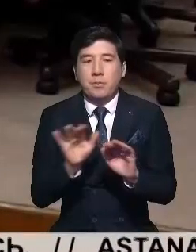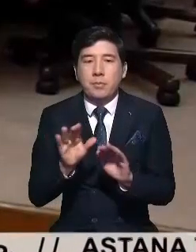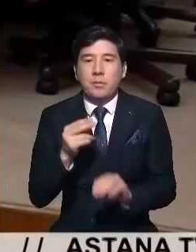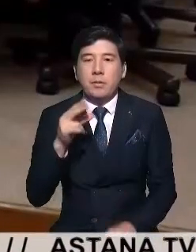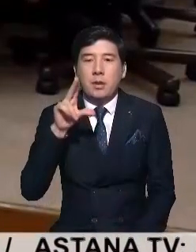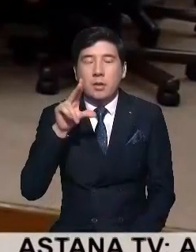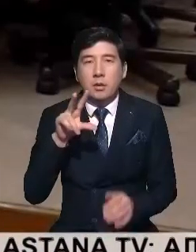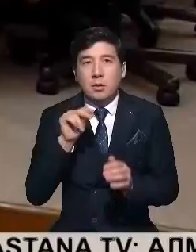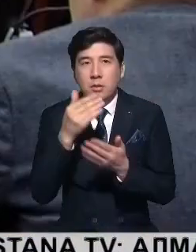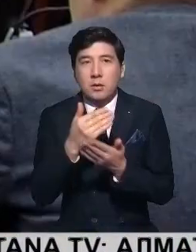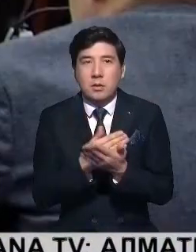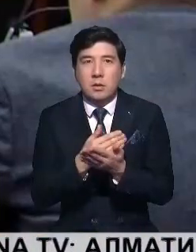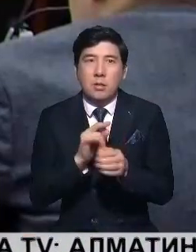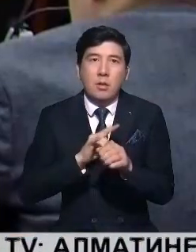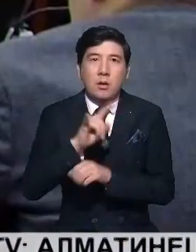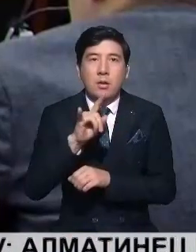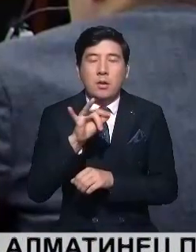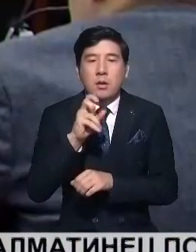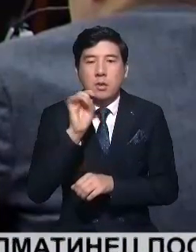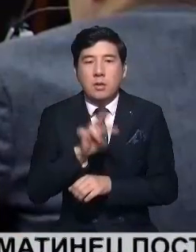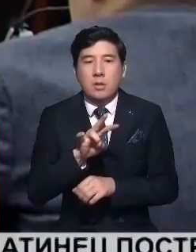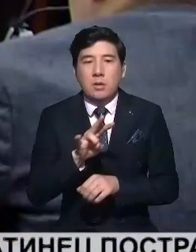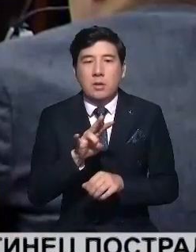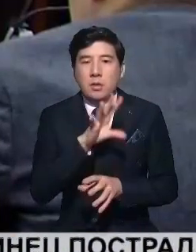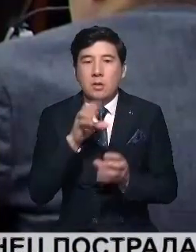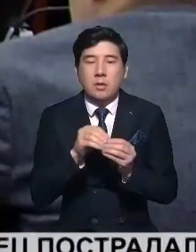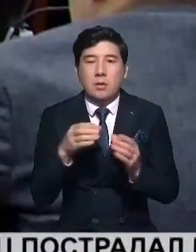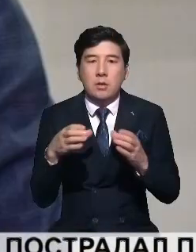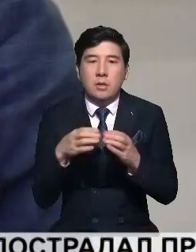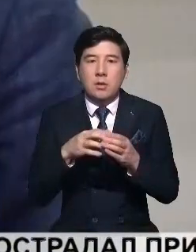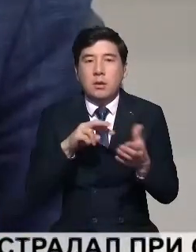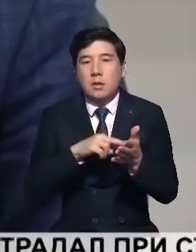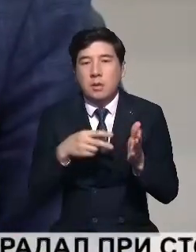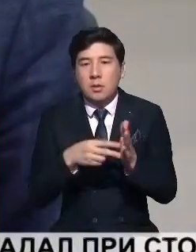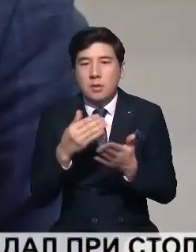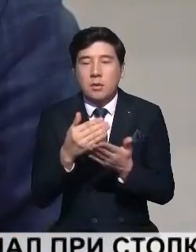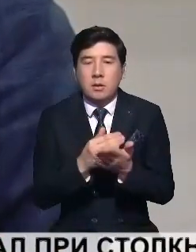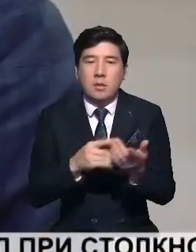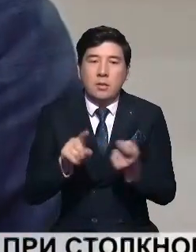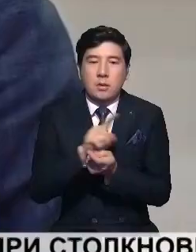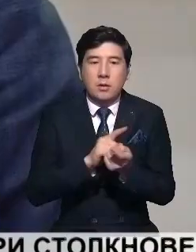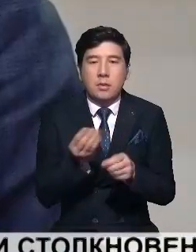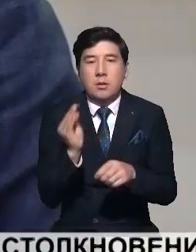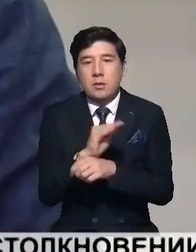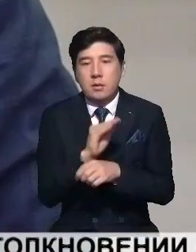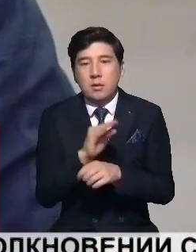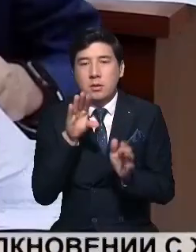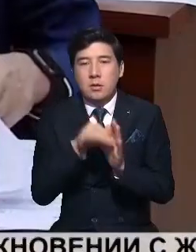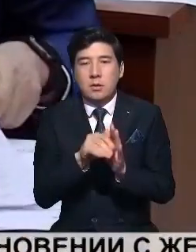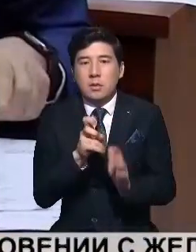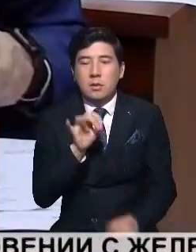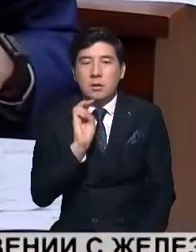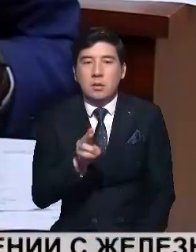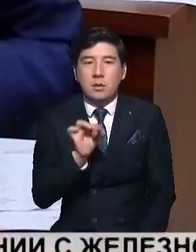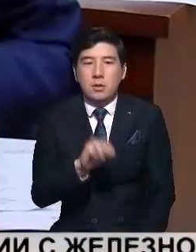развития, инноваций и аэрокосмической промышленности представит предлагаемые реформы в законопроект о внесении изменений и дополнений в некоторые законодательные акты по